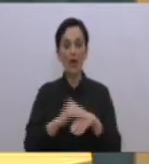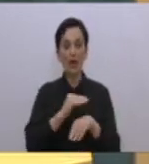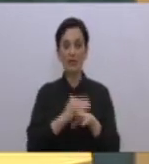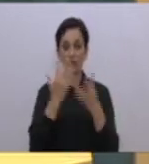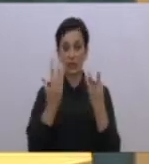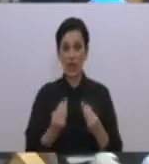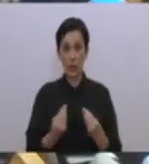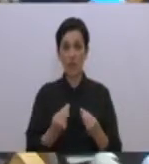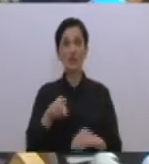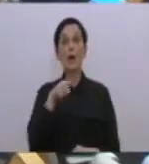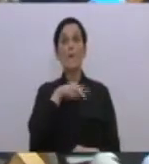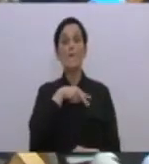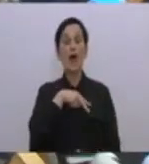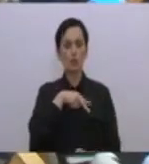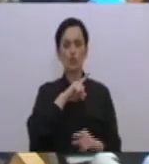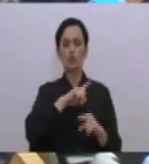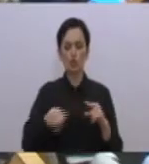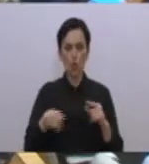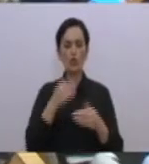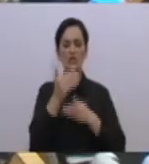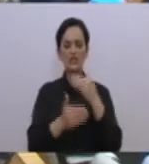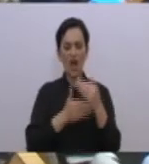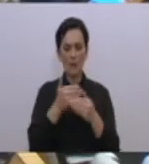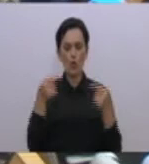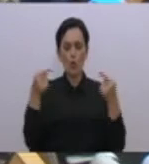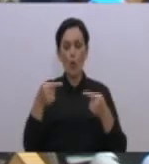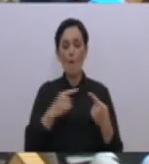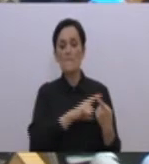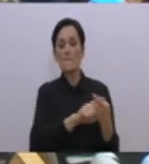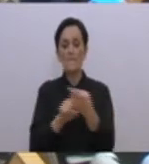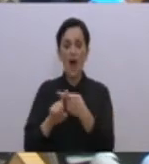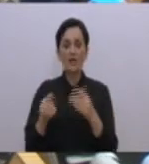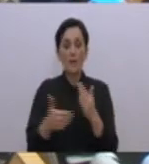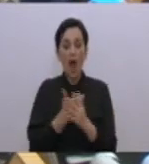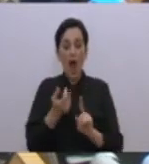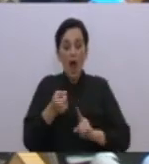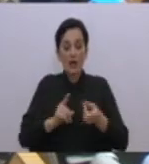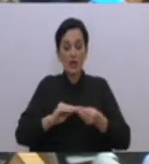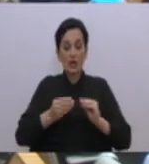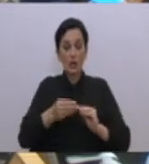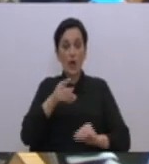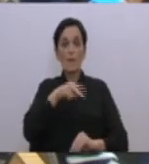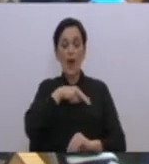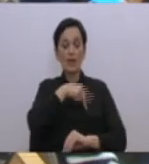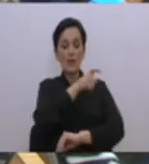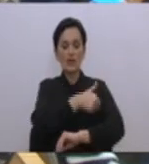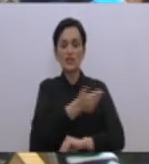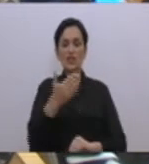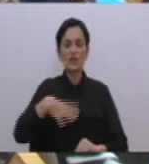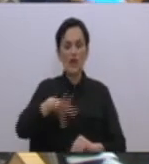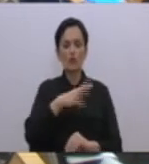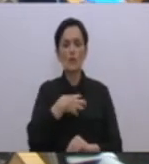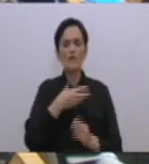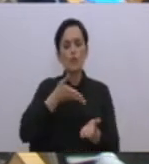კეთილდღეობაზე. Parlamentul დროულად და წარმატებით მოერგო პანდემიით გამოწვეულ ახალ რეალობას, რათა პარლამენტის წევრებს ქვეყნისთვის მნიშვნელოვანი